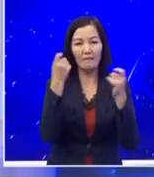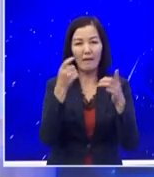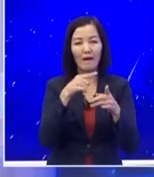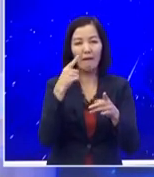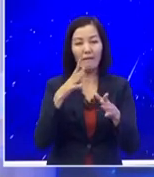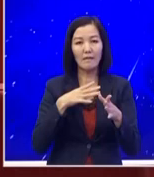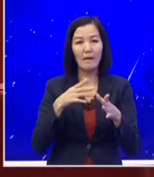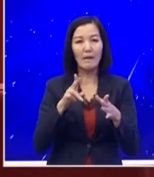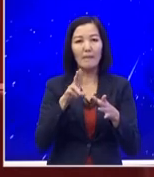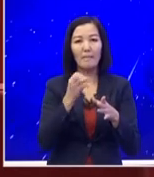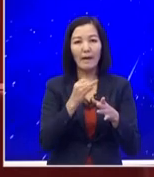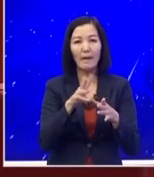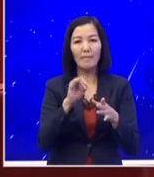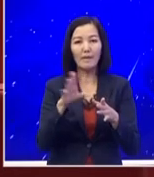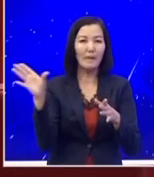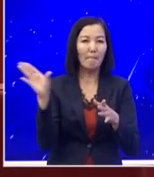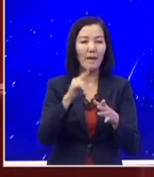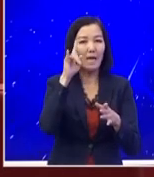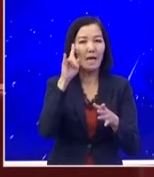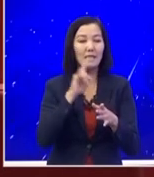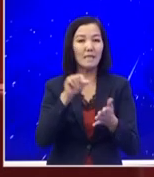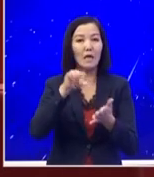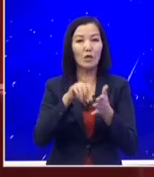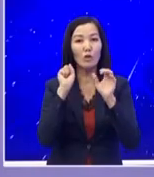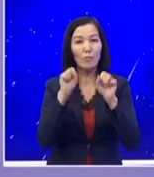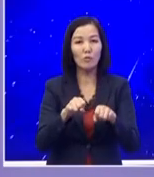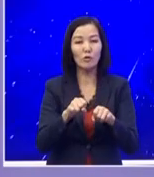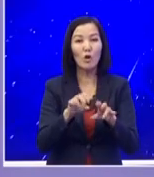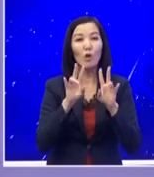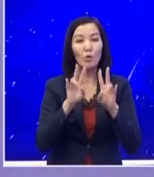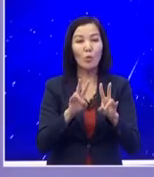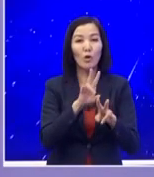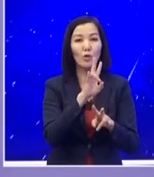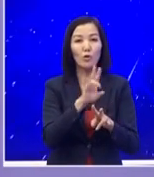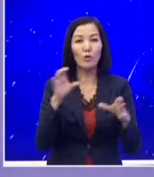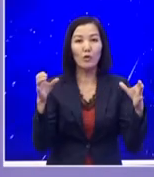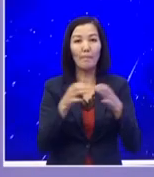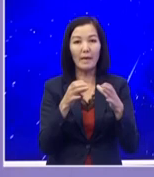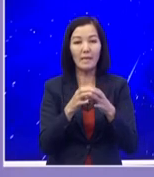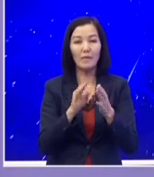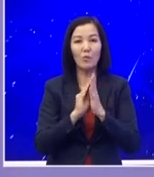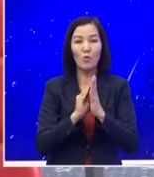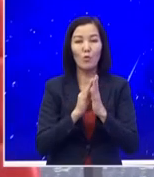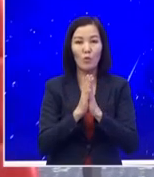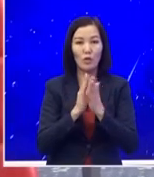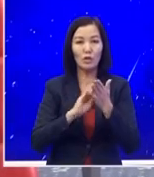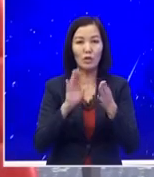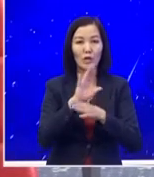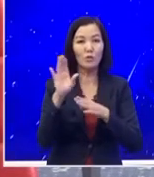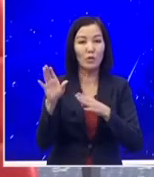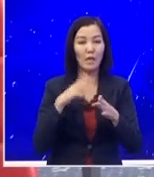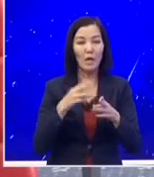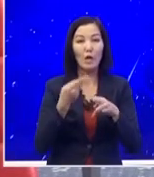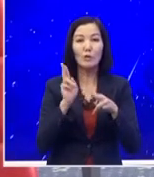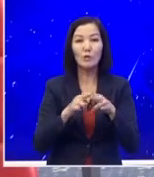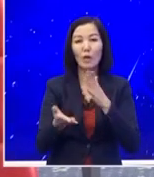айтылды. Праймеризге кез келген қазақстандық қатысуға құқылы, тек Нұр Отан партиясының филиалына барып өтініш жазса болғаны. Сондай-ақ